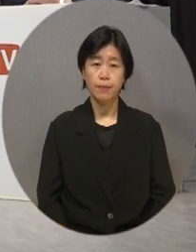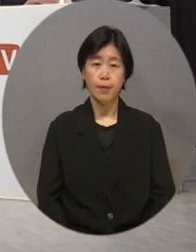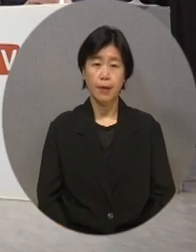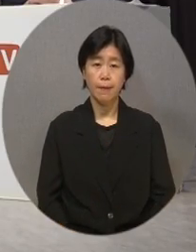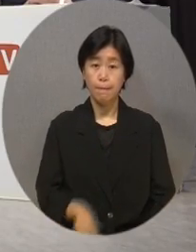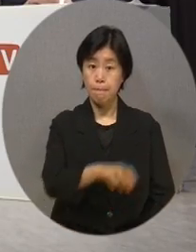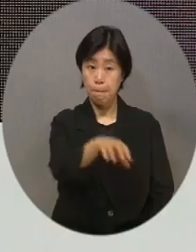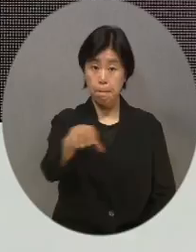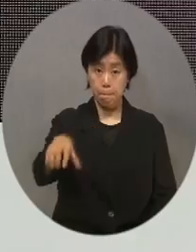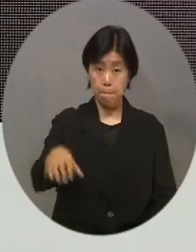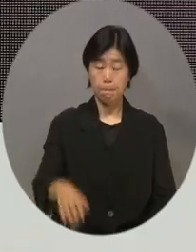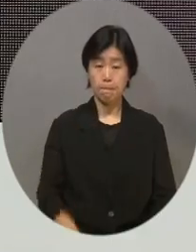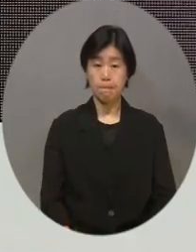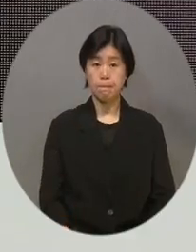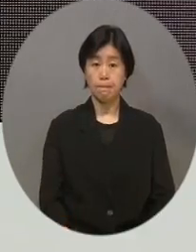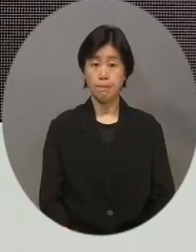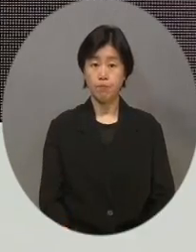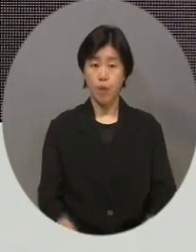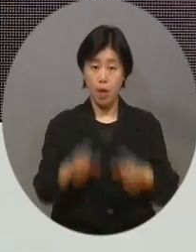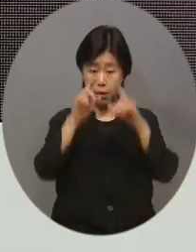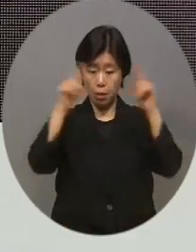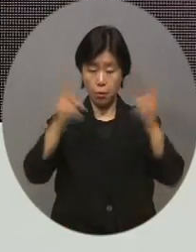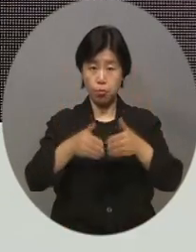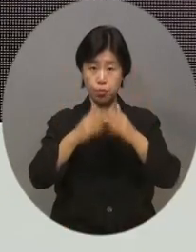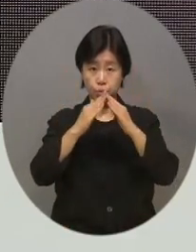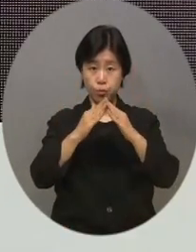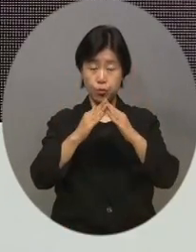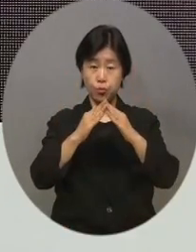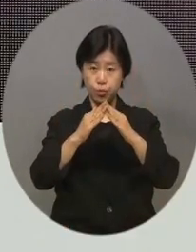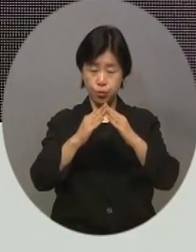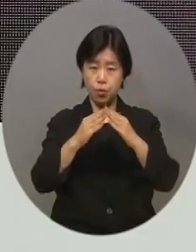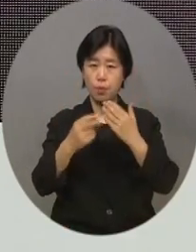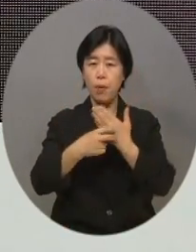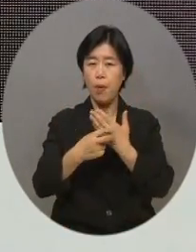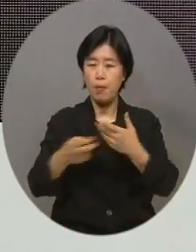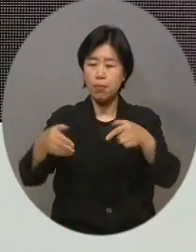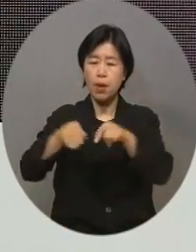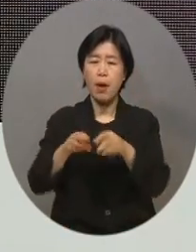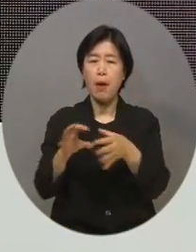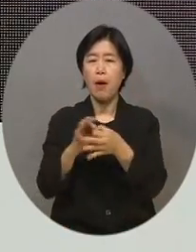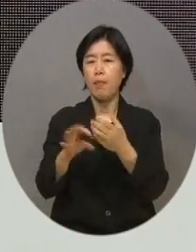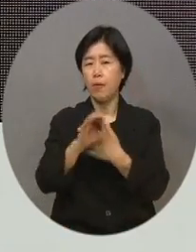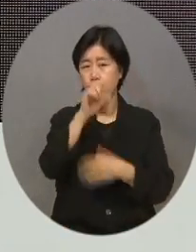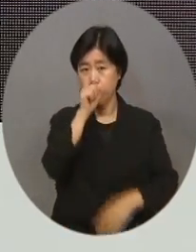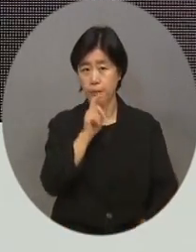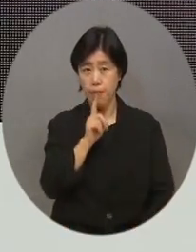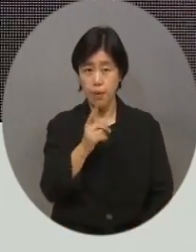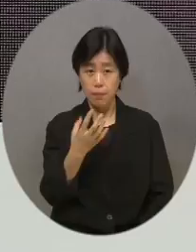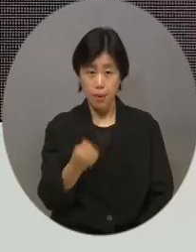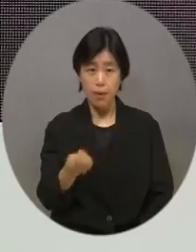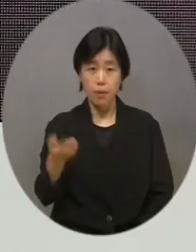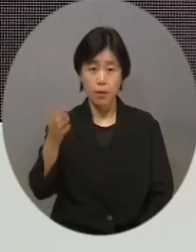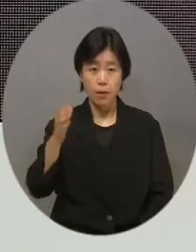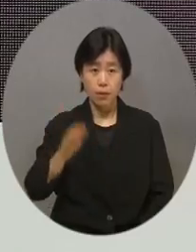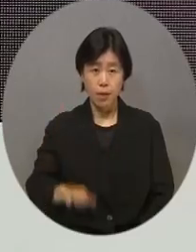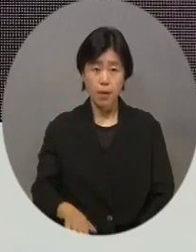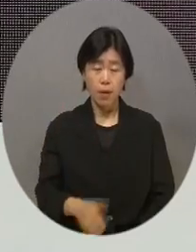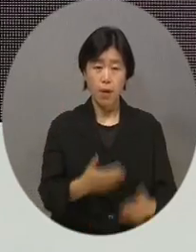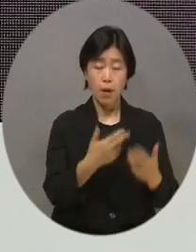의대를 신설해서 의료인을 더 많이 양성하자는 목소리가 나오고 있습니다. 의협에서는 의대 신설을 반대하고